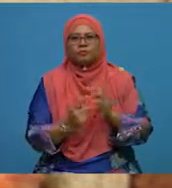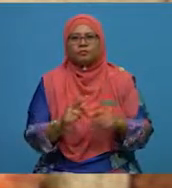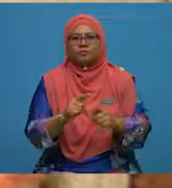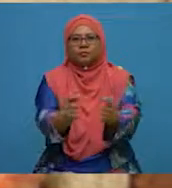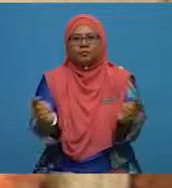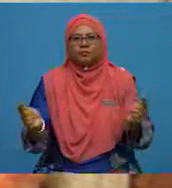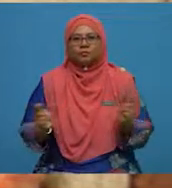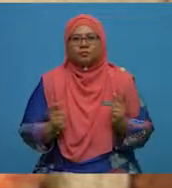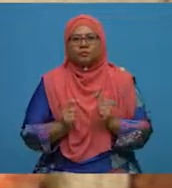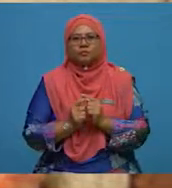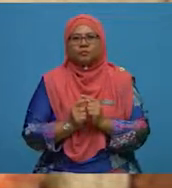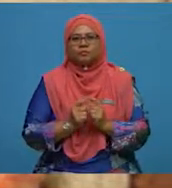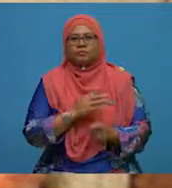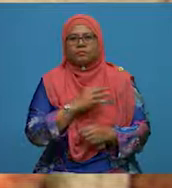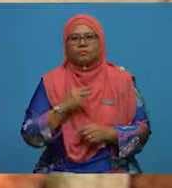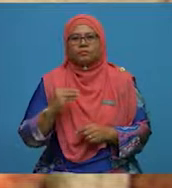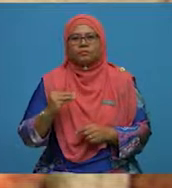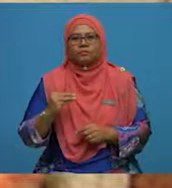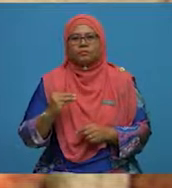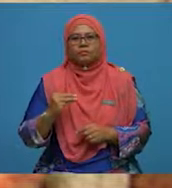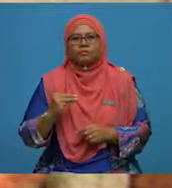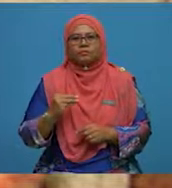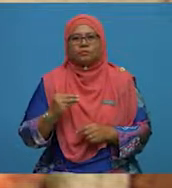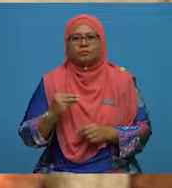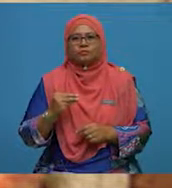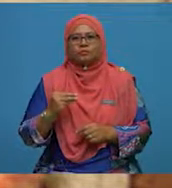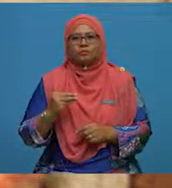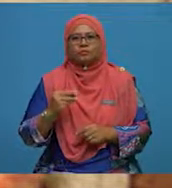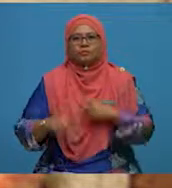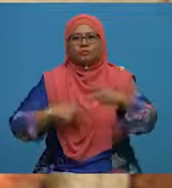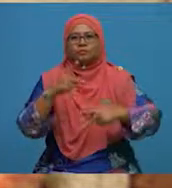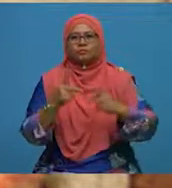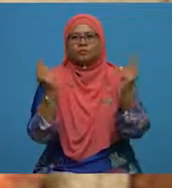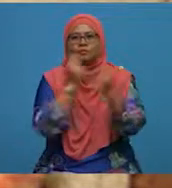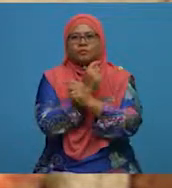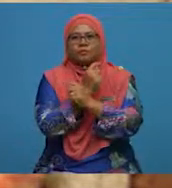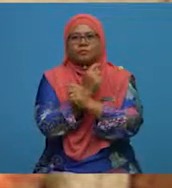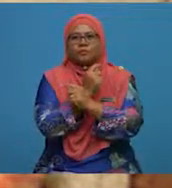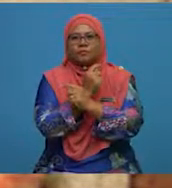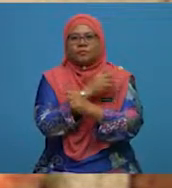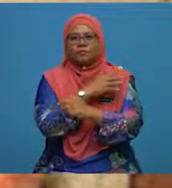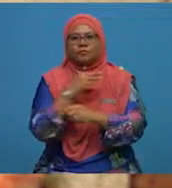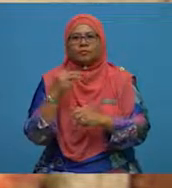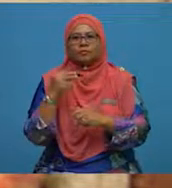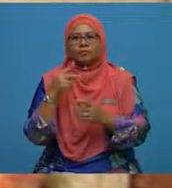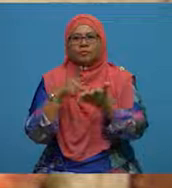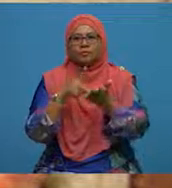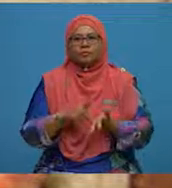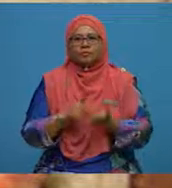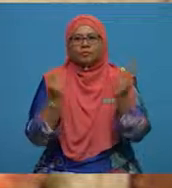penentangan; dan proses penentangan dan implikasi